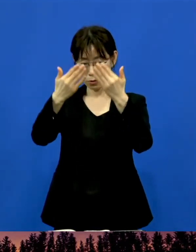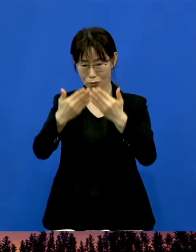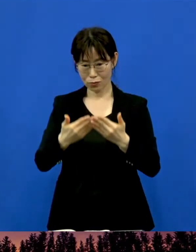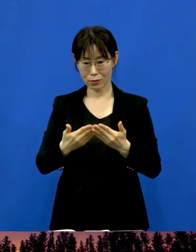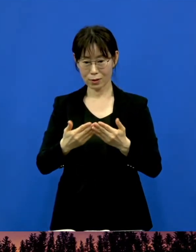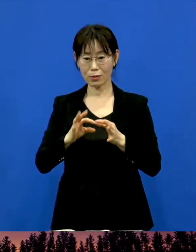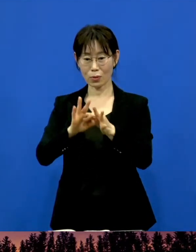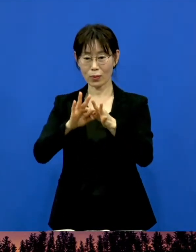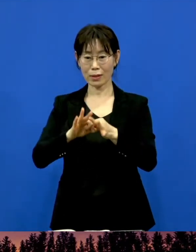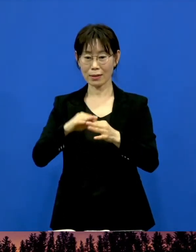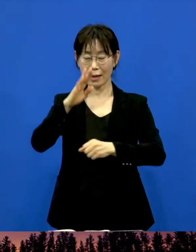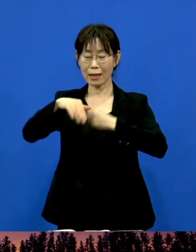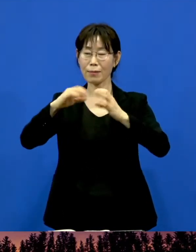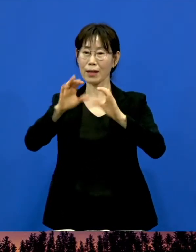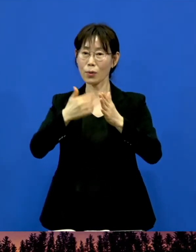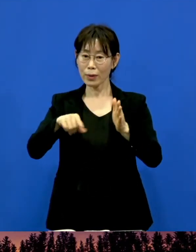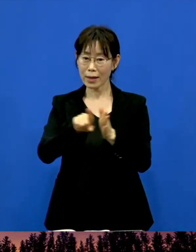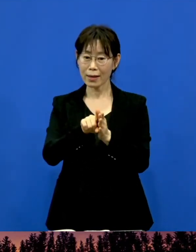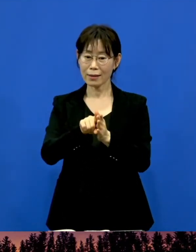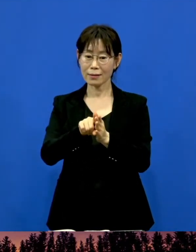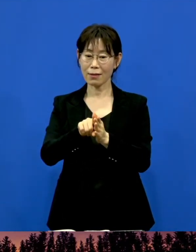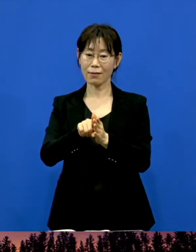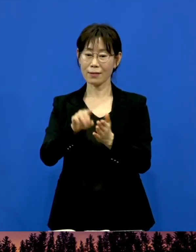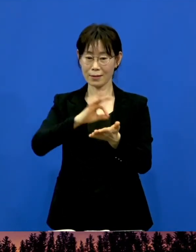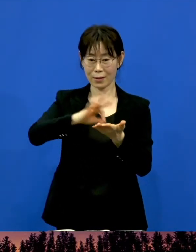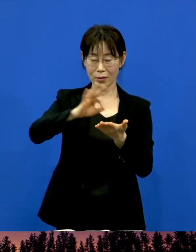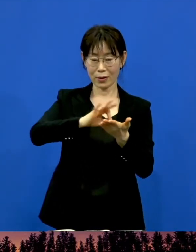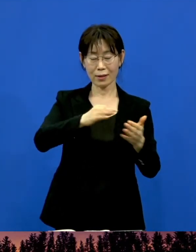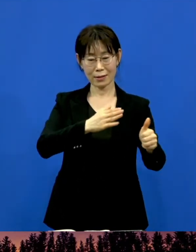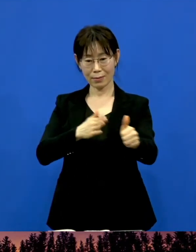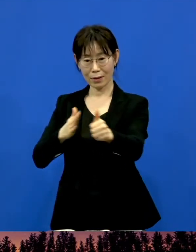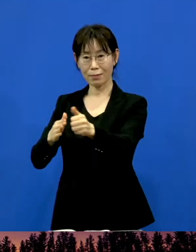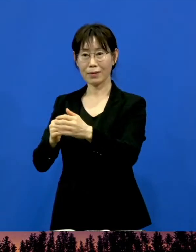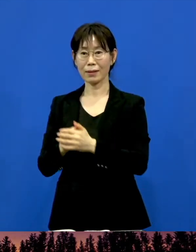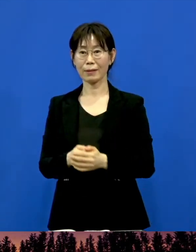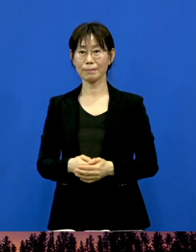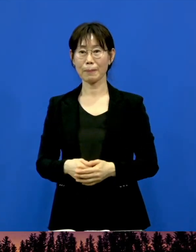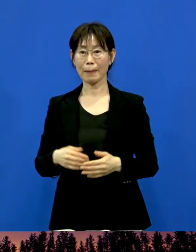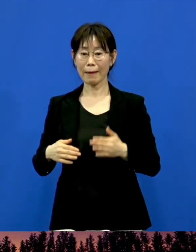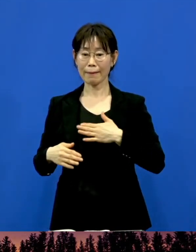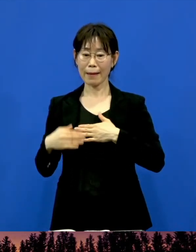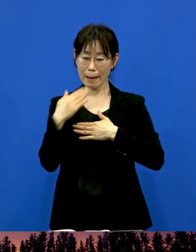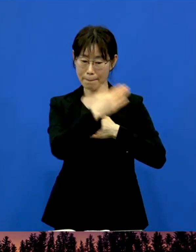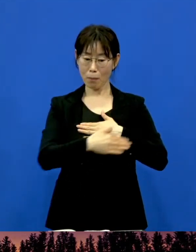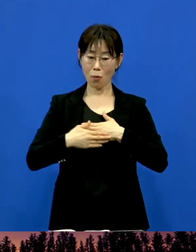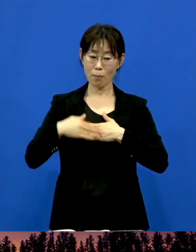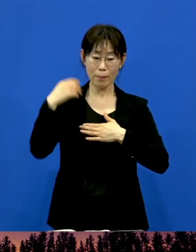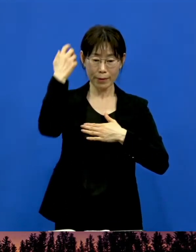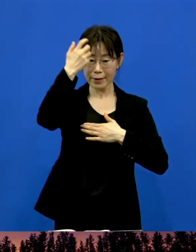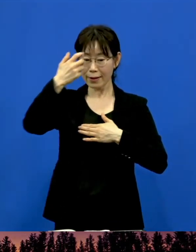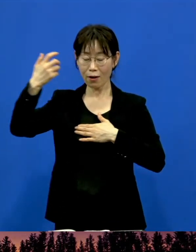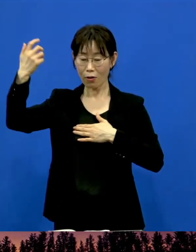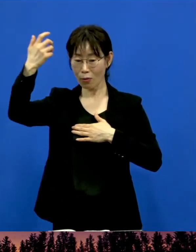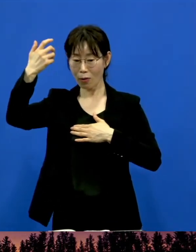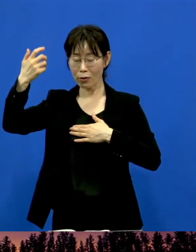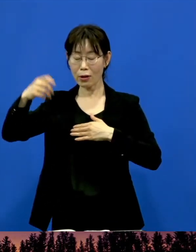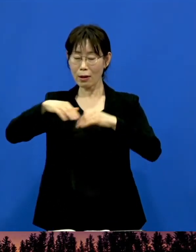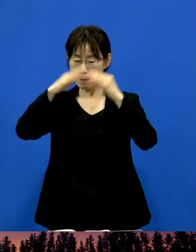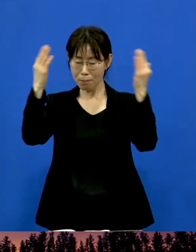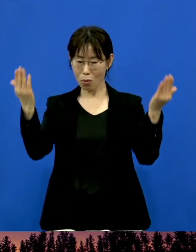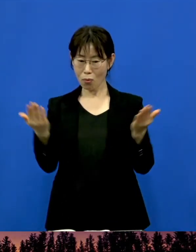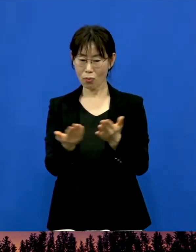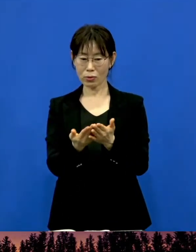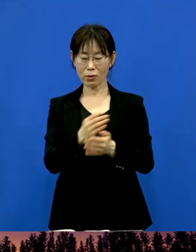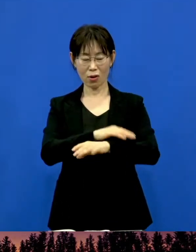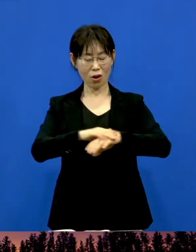인생을 바칠 수밖에 되는 거죠. 그러지 않으면 이 몸도 우리의 영혼도 우리 우상에게 팔려